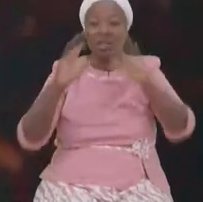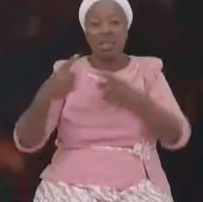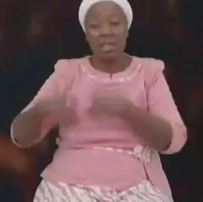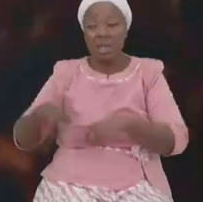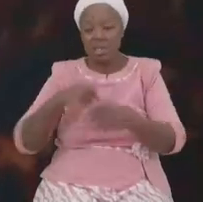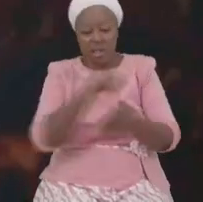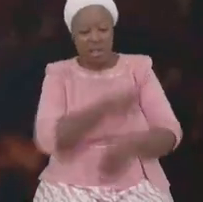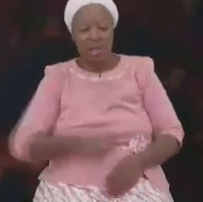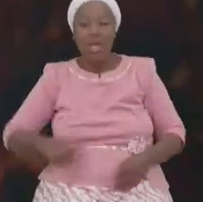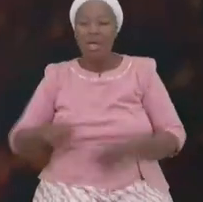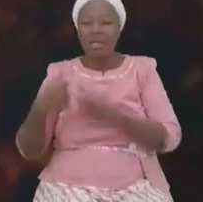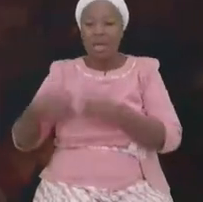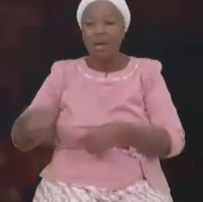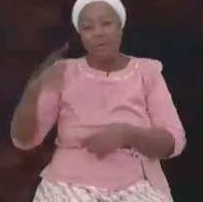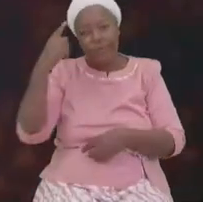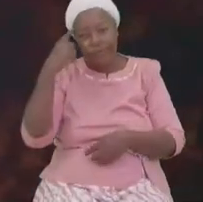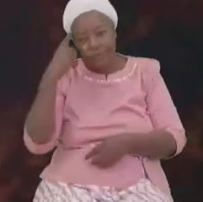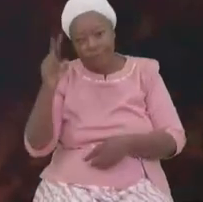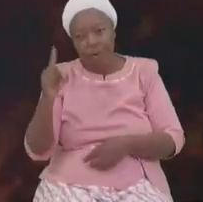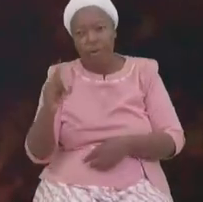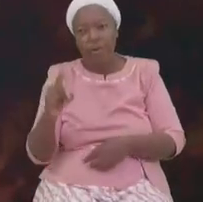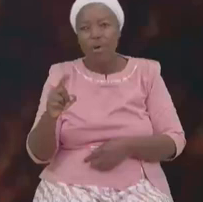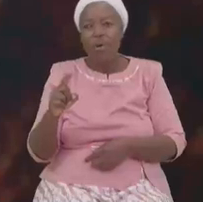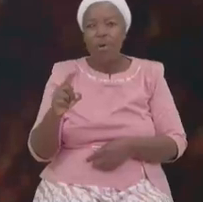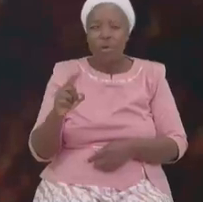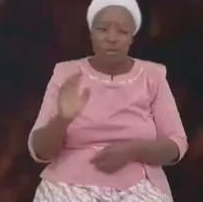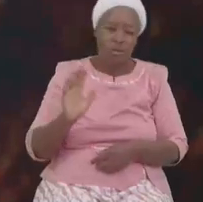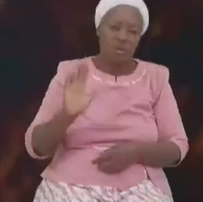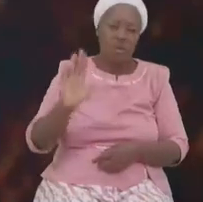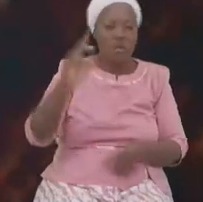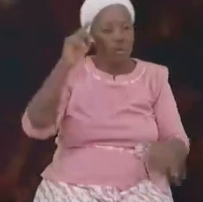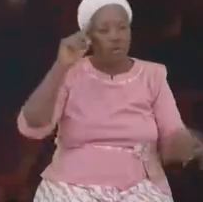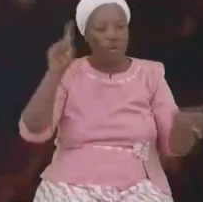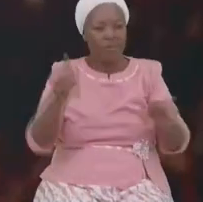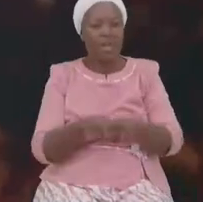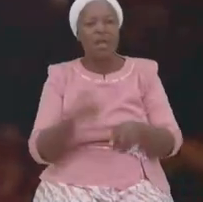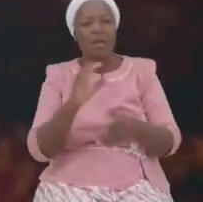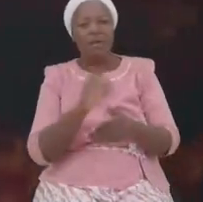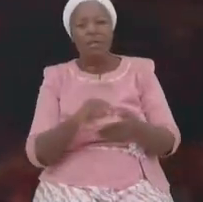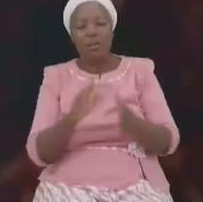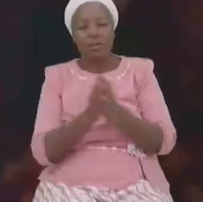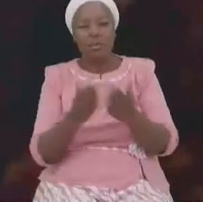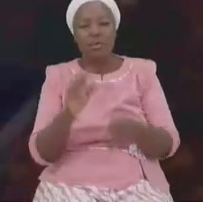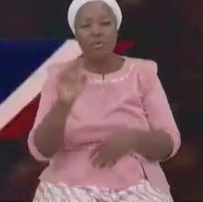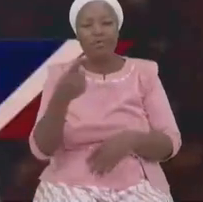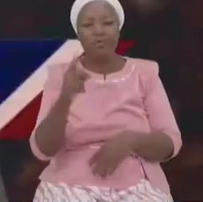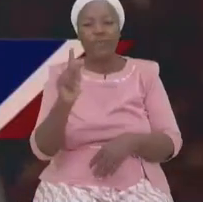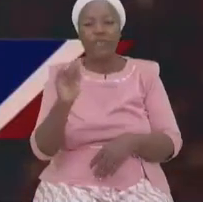circoncis pour l'alliance. En 1 Roi, chapitre